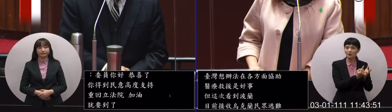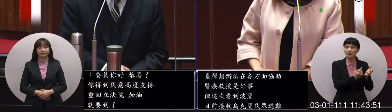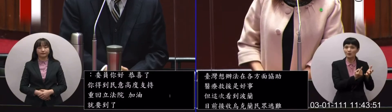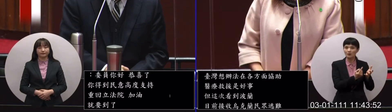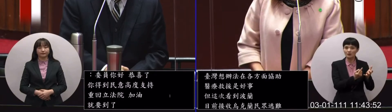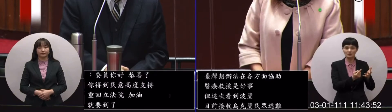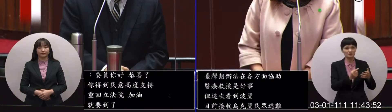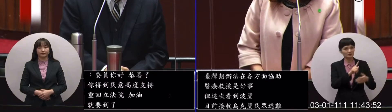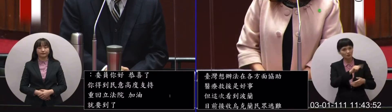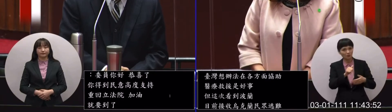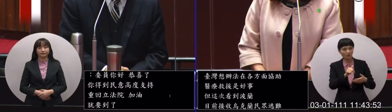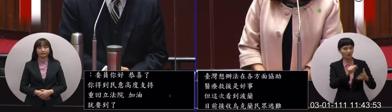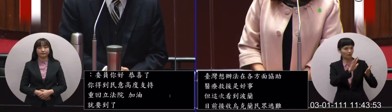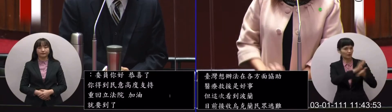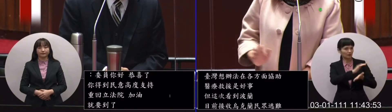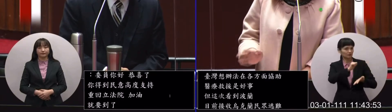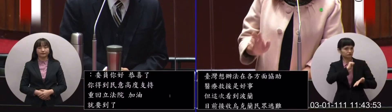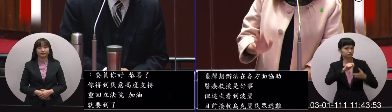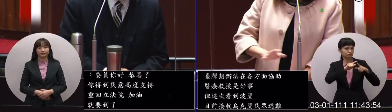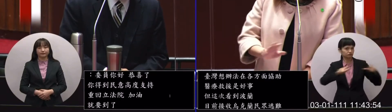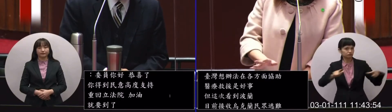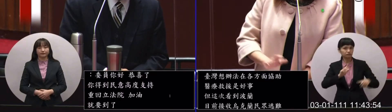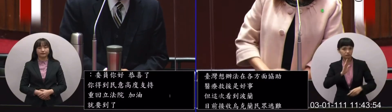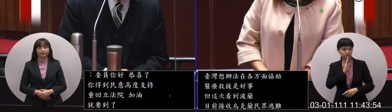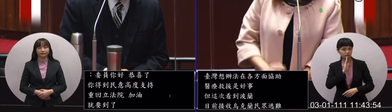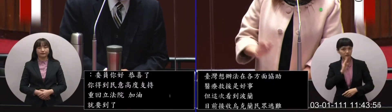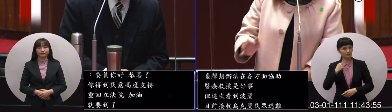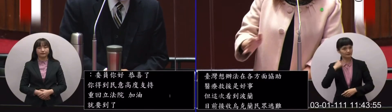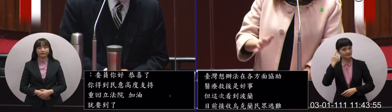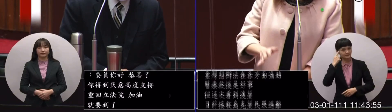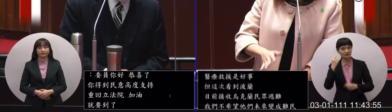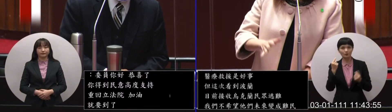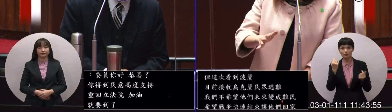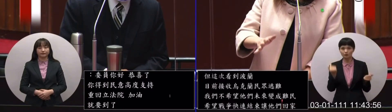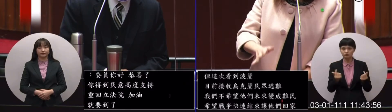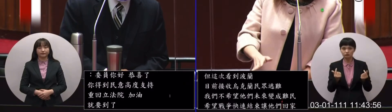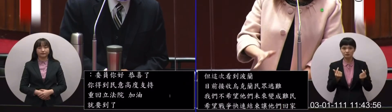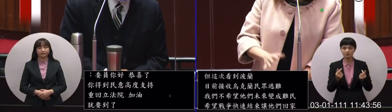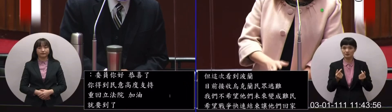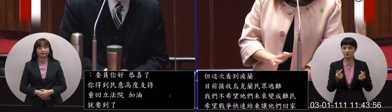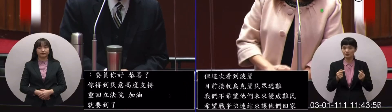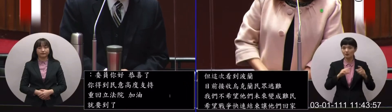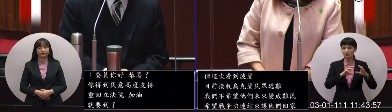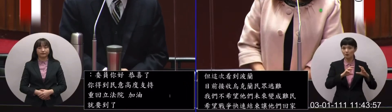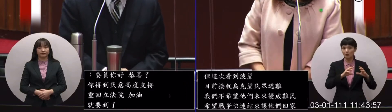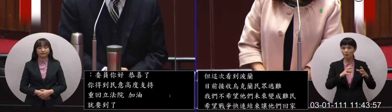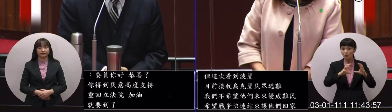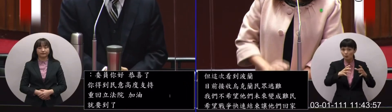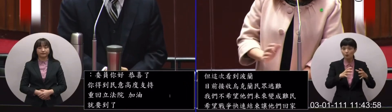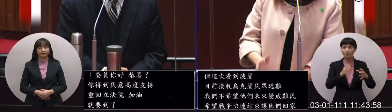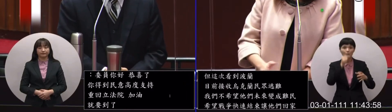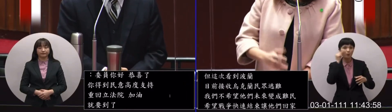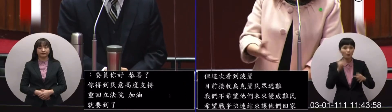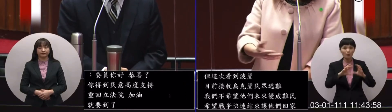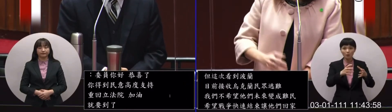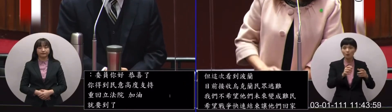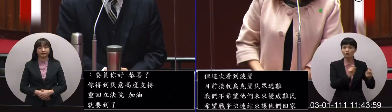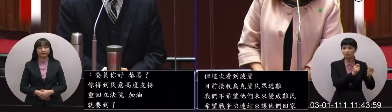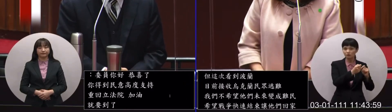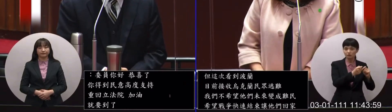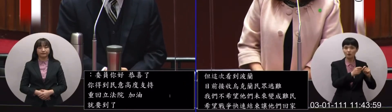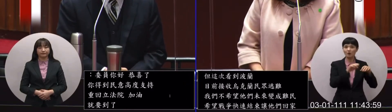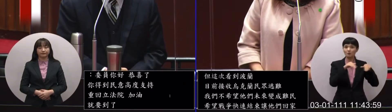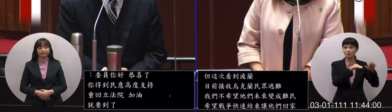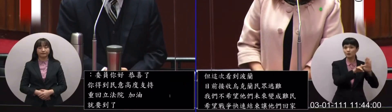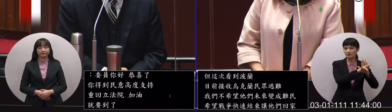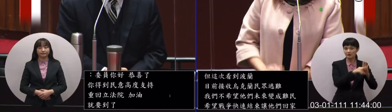大，所以是不是可以请问一下说，那我们对于周边，比方说正在收容乌克兰人这一边的这些国家，譬如波兰、近期嘛，刚才